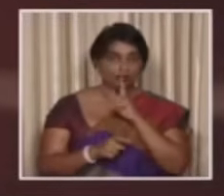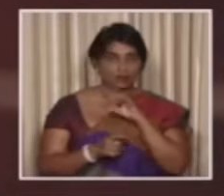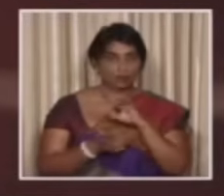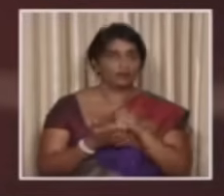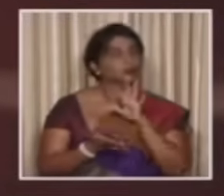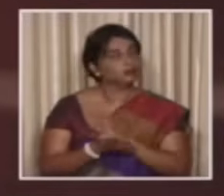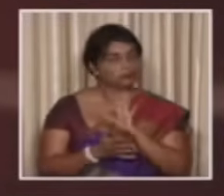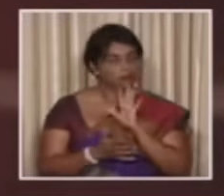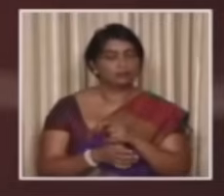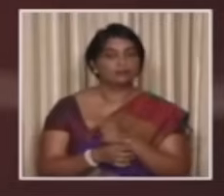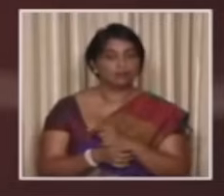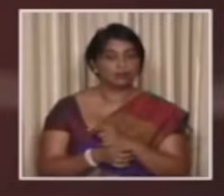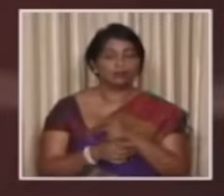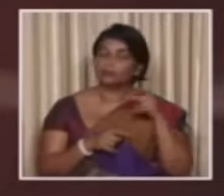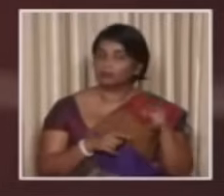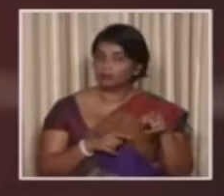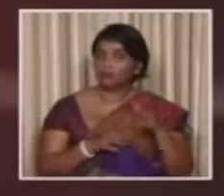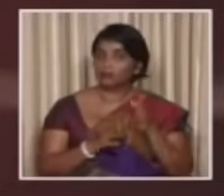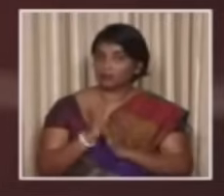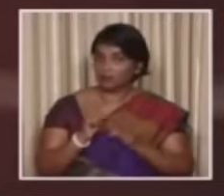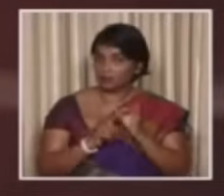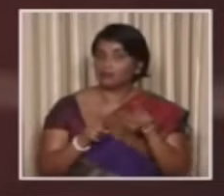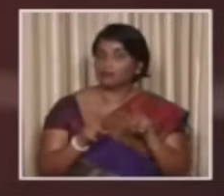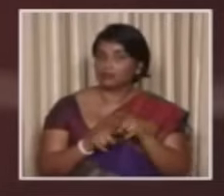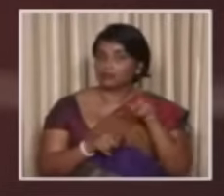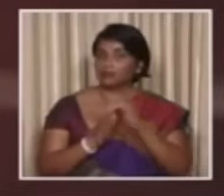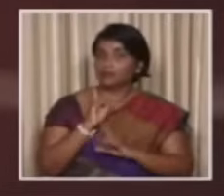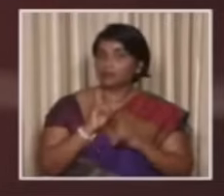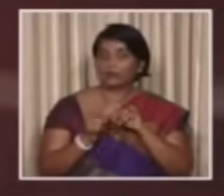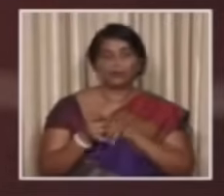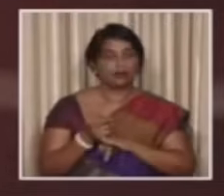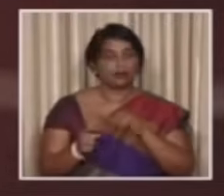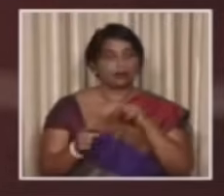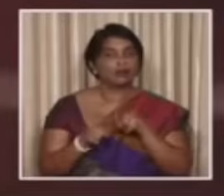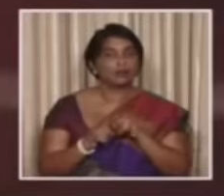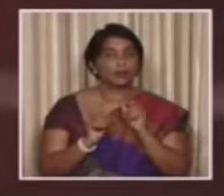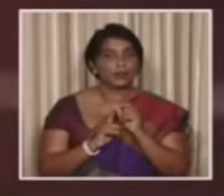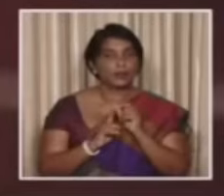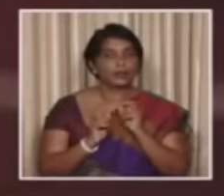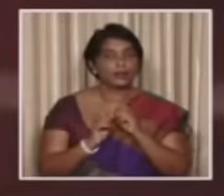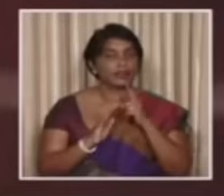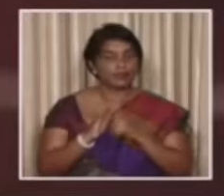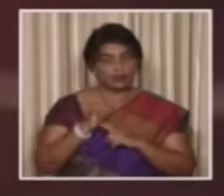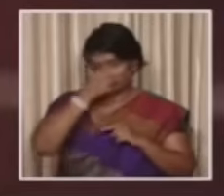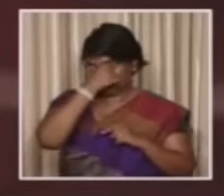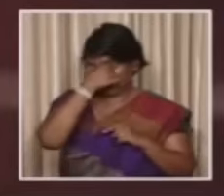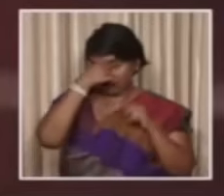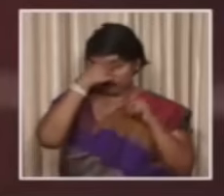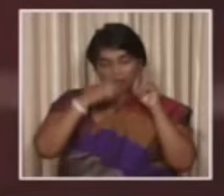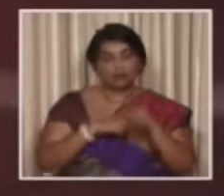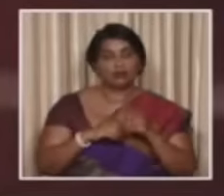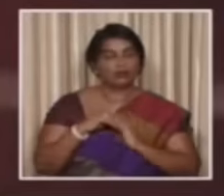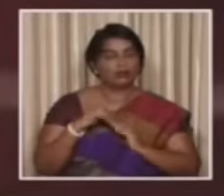අරන් තියෙද්දී මේ ඔහු ඇමතිවරයා විදියට සහ ඔහුගේ අමාත්‍යාංශයේ ලේකම්වරයා විදියට පී.බී. ජයසුන්දර එහෙම